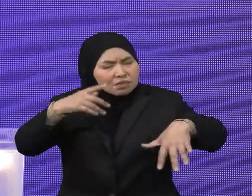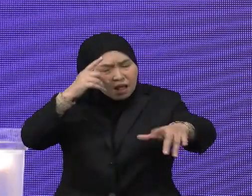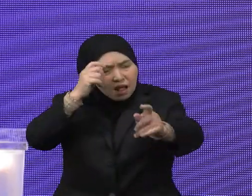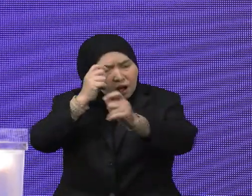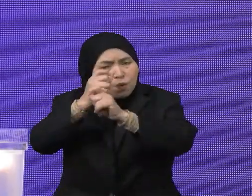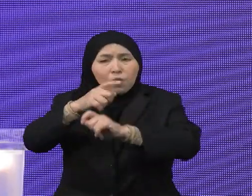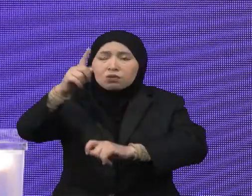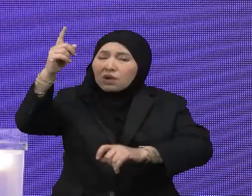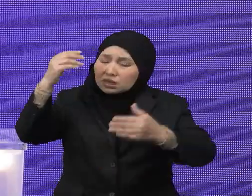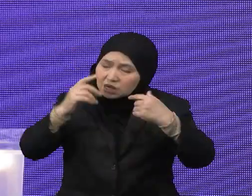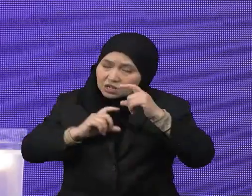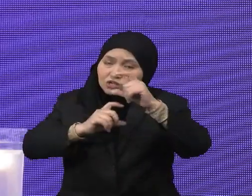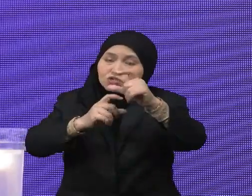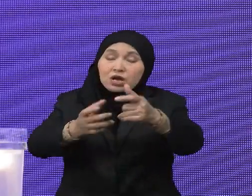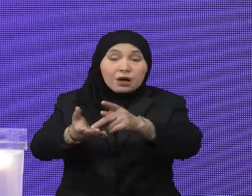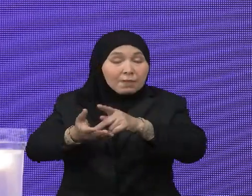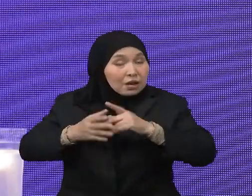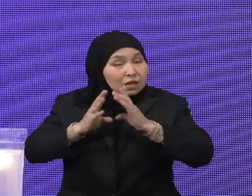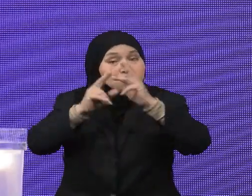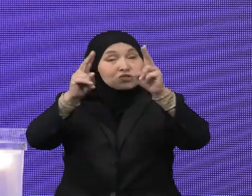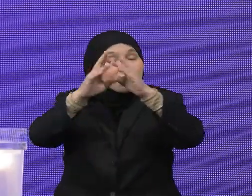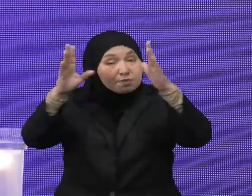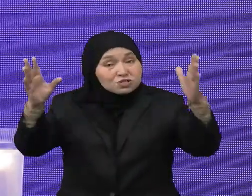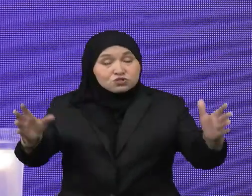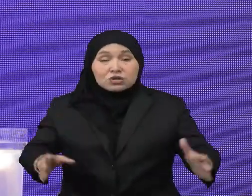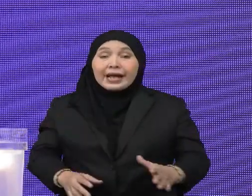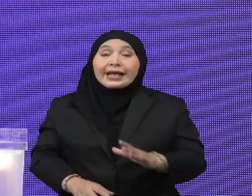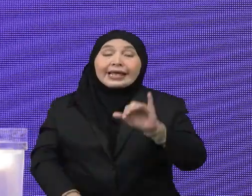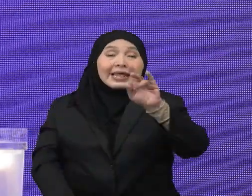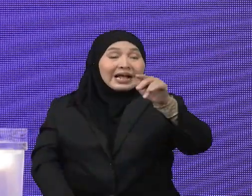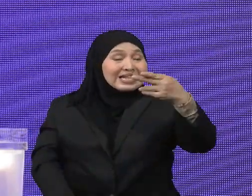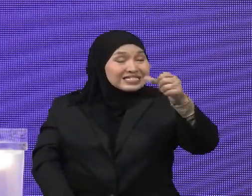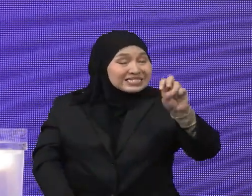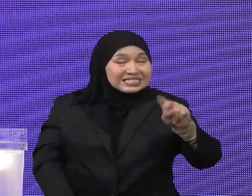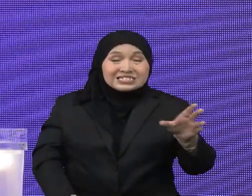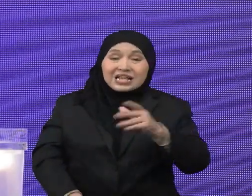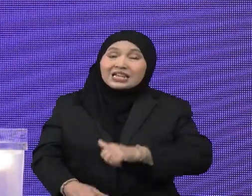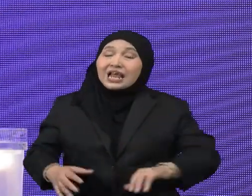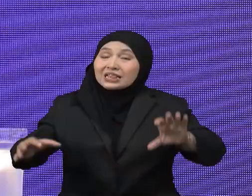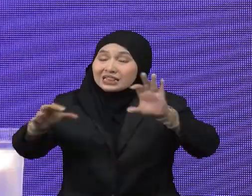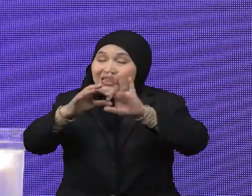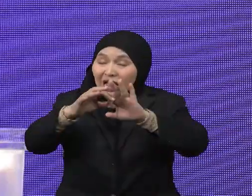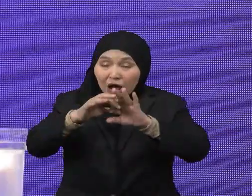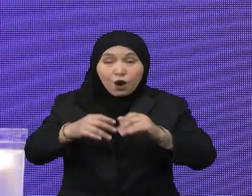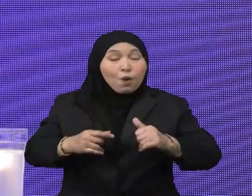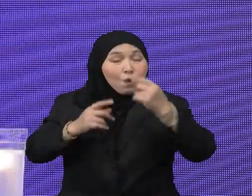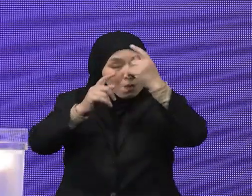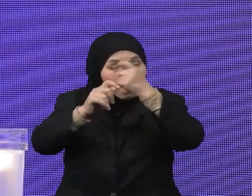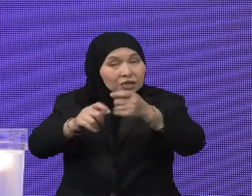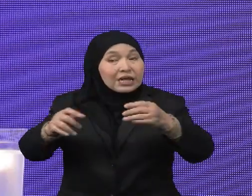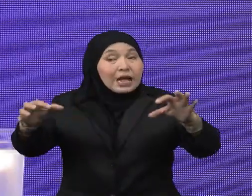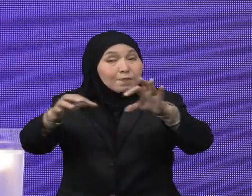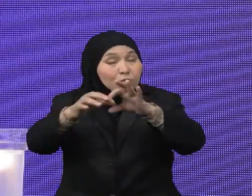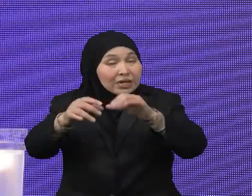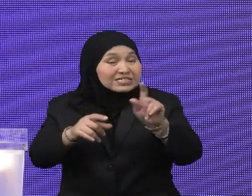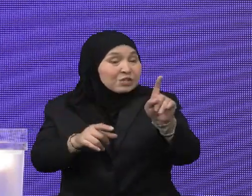ganjaran balasan pahala yang amat besar perkataan Ehsan dan juga takwa digabungkan pada ayat 172 ini